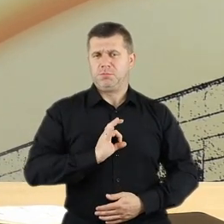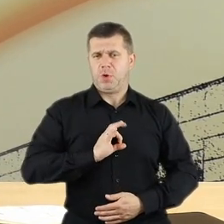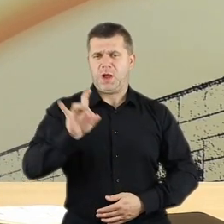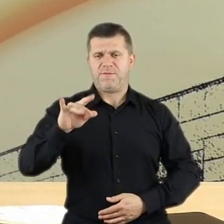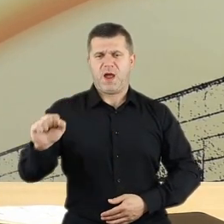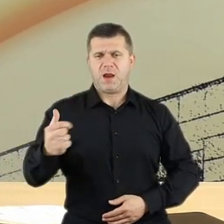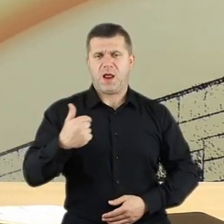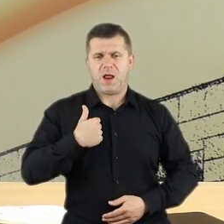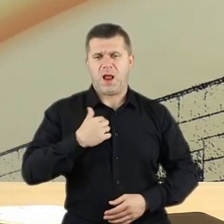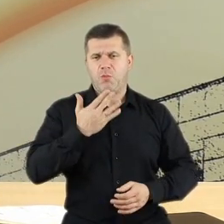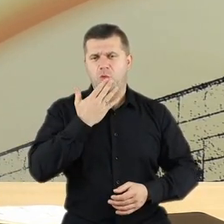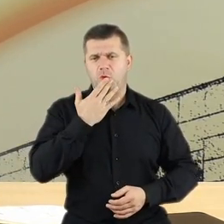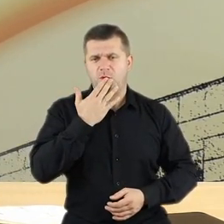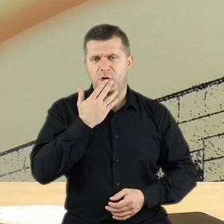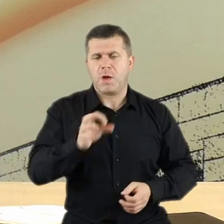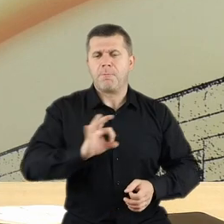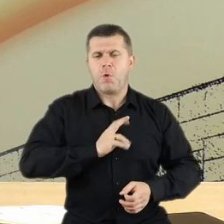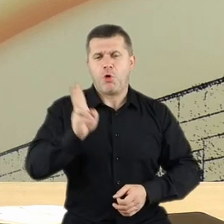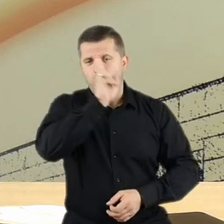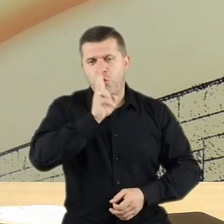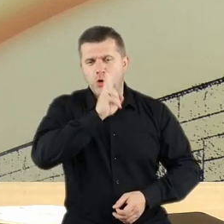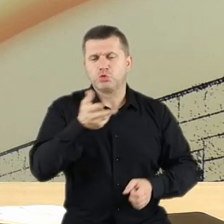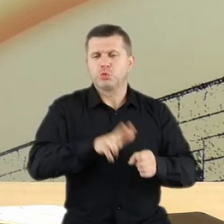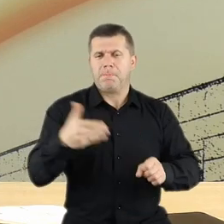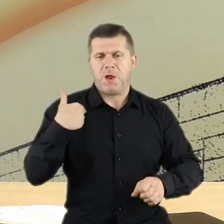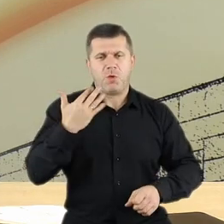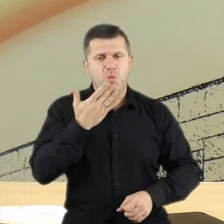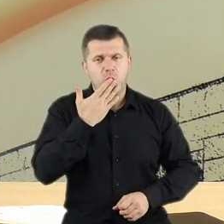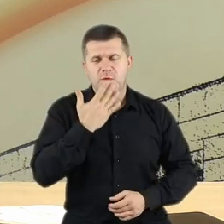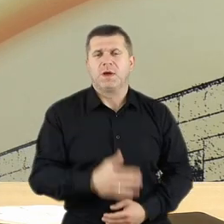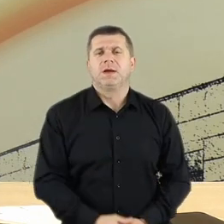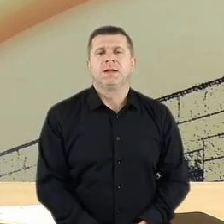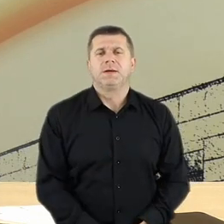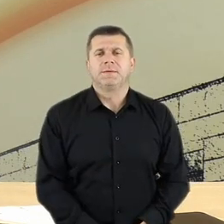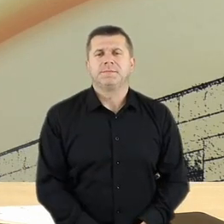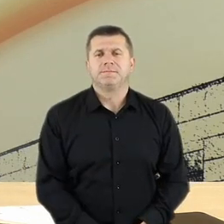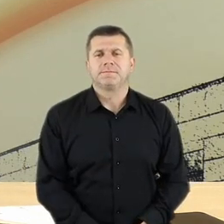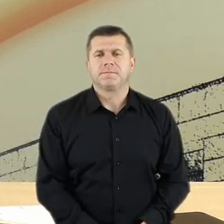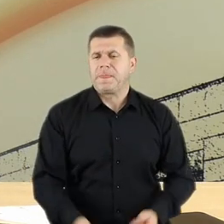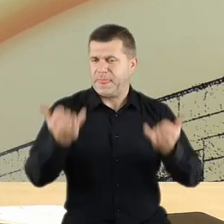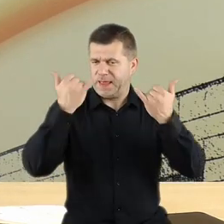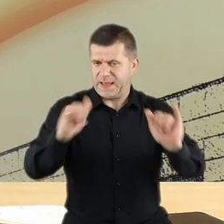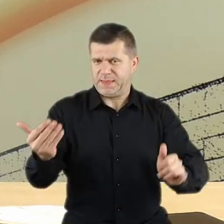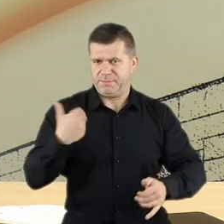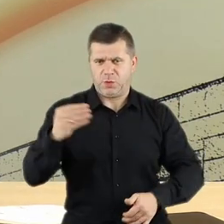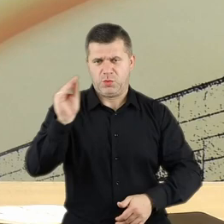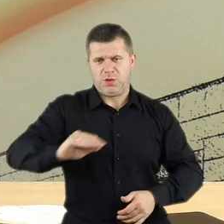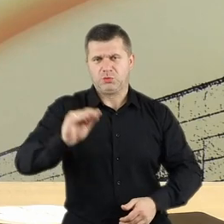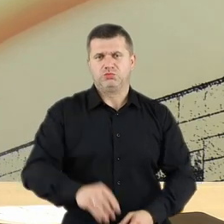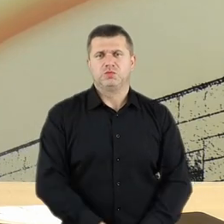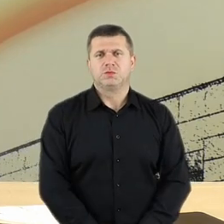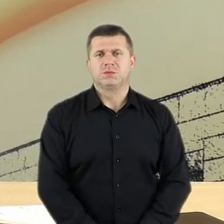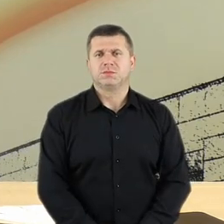gwara którą ja mówię Nawet gwara którą Moi rodzice mówili no no inna była jeszcze